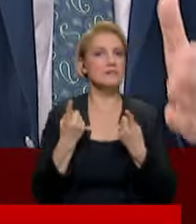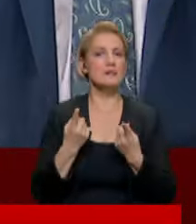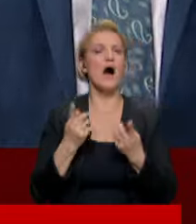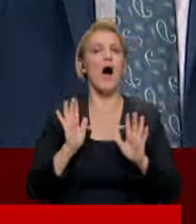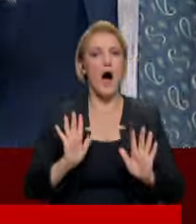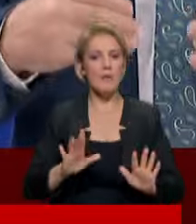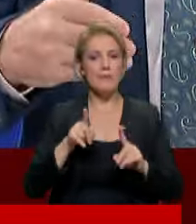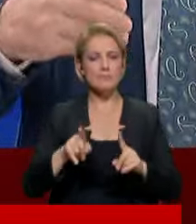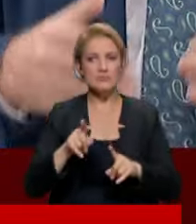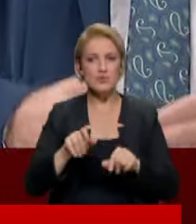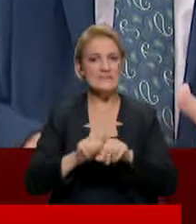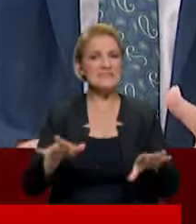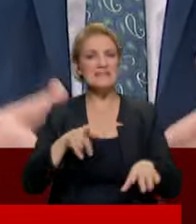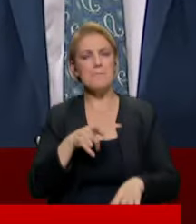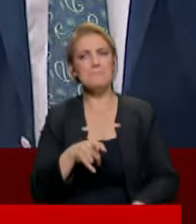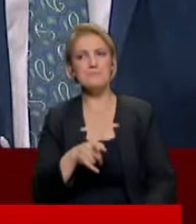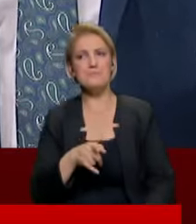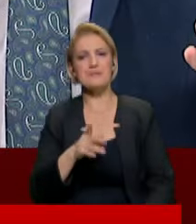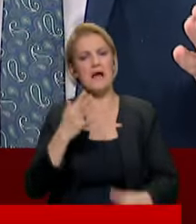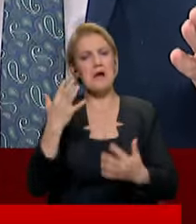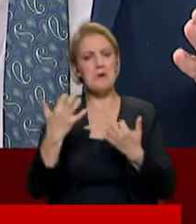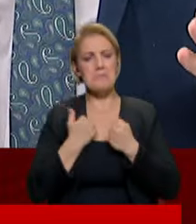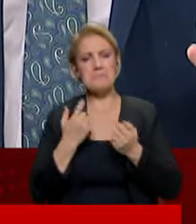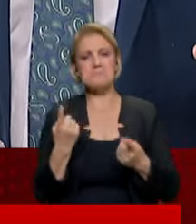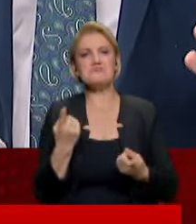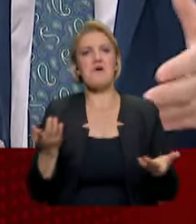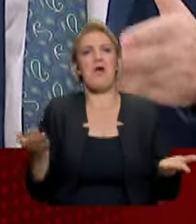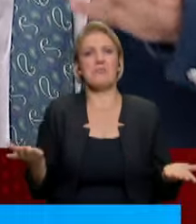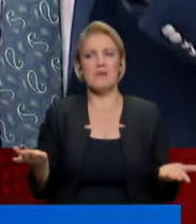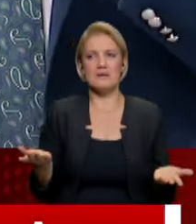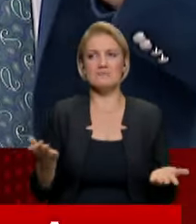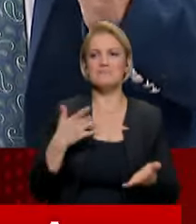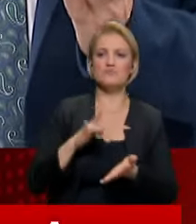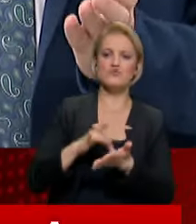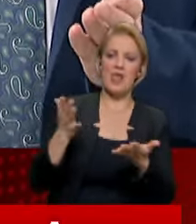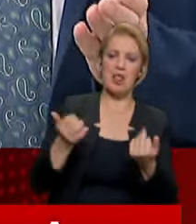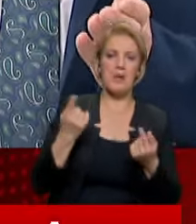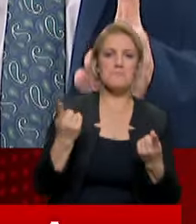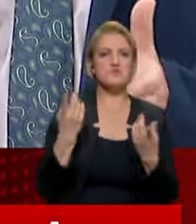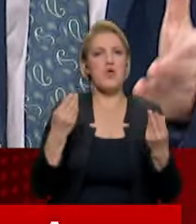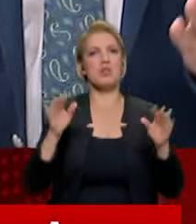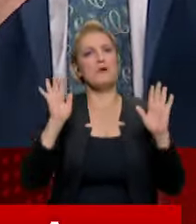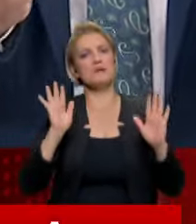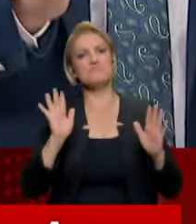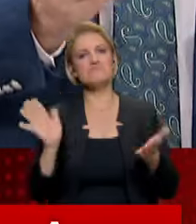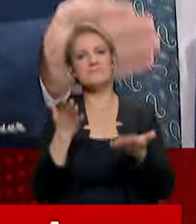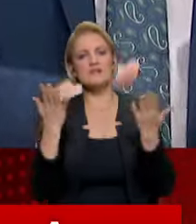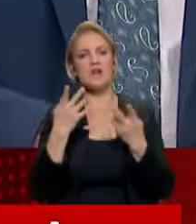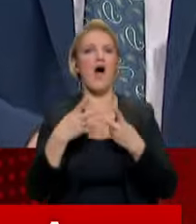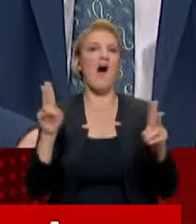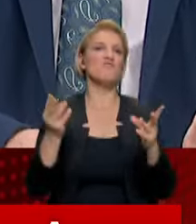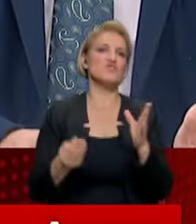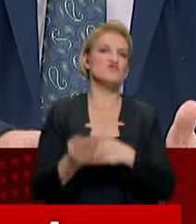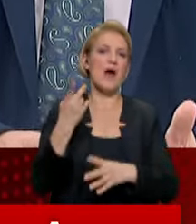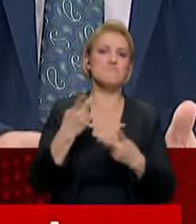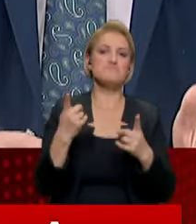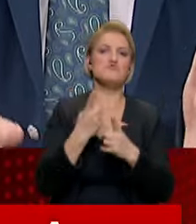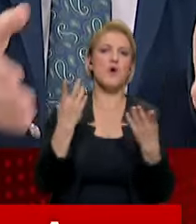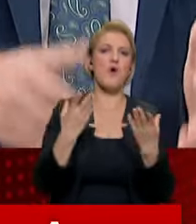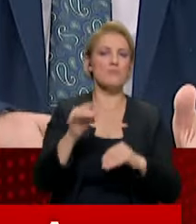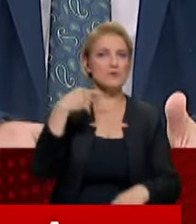ama bu mekanizma Şuna dönür yakalanırsam da bir şey olmaz ceza alırsam da bir şey olmaz nasıl az çıkarırım bir şey